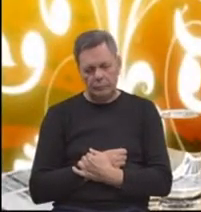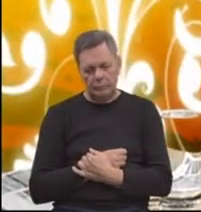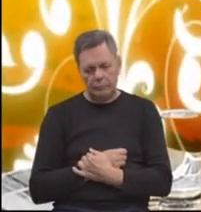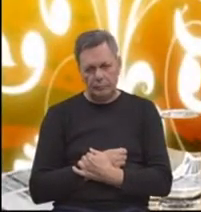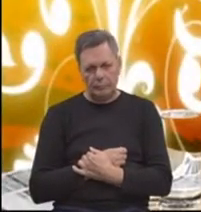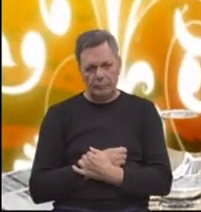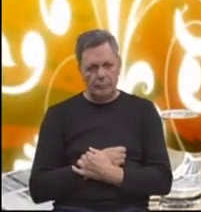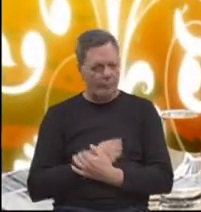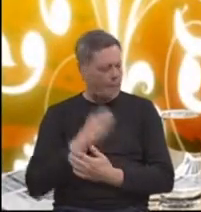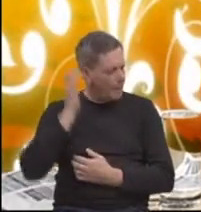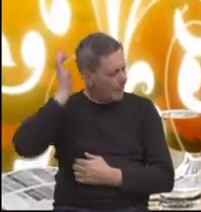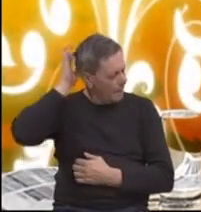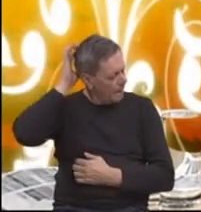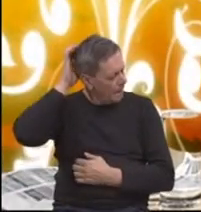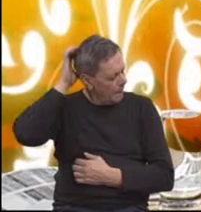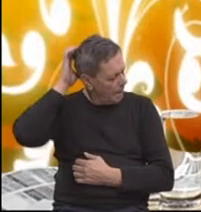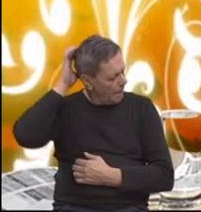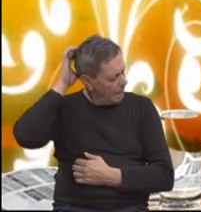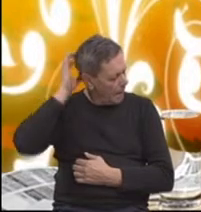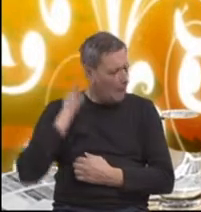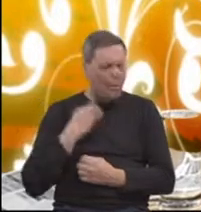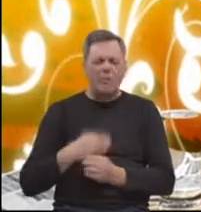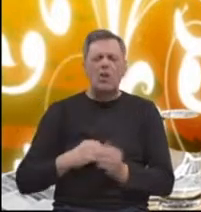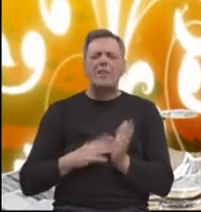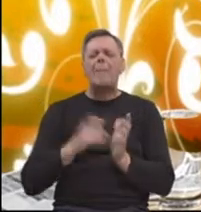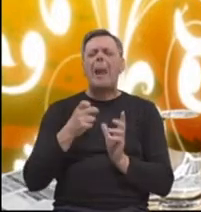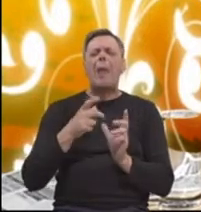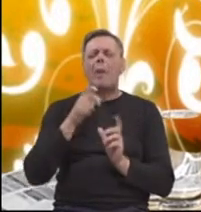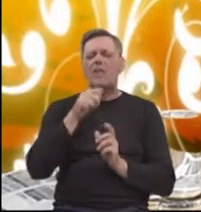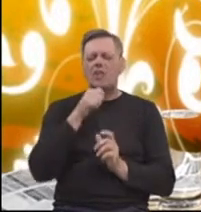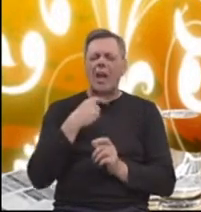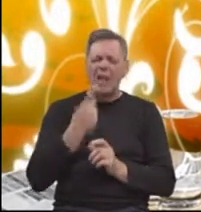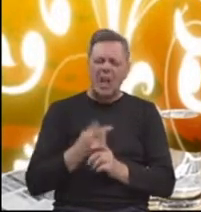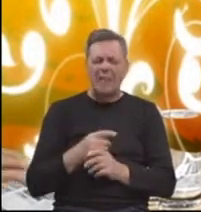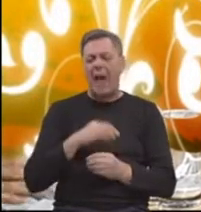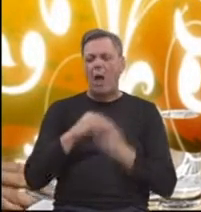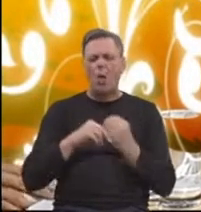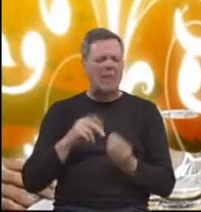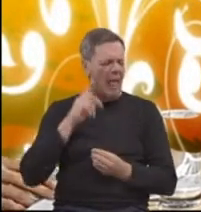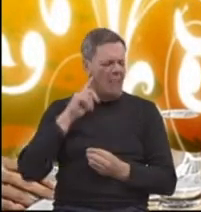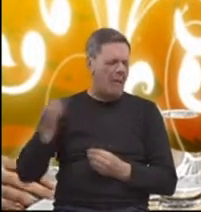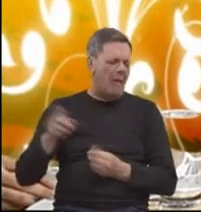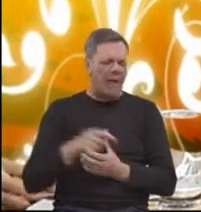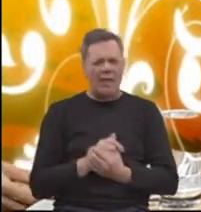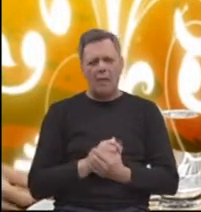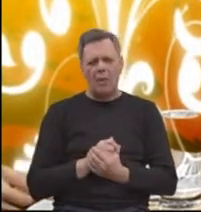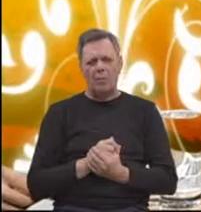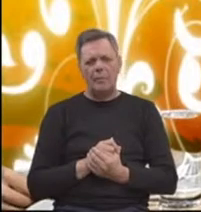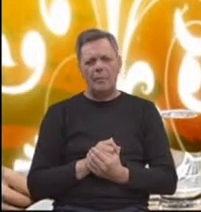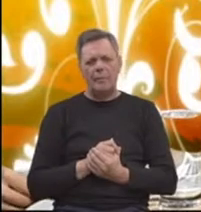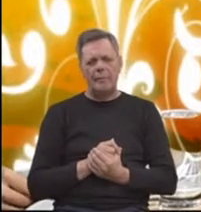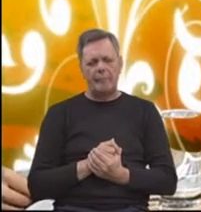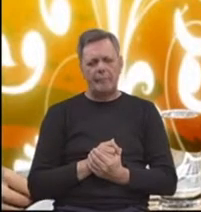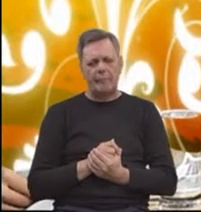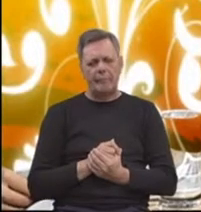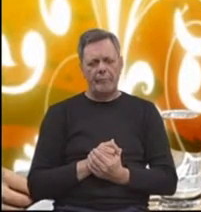dodato. Profesorica Musić-Milanović je kazala da često puta roditelji ignoriraju, negiraju. Znate ono, to je